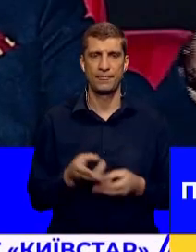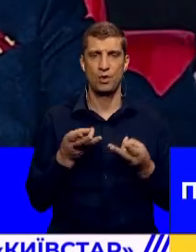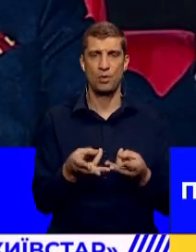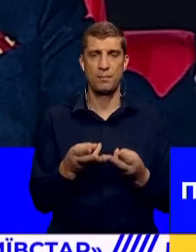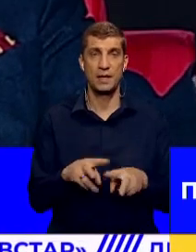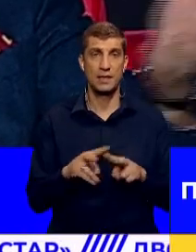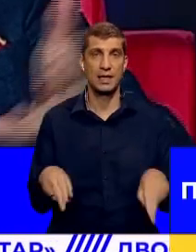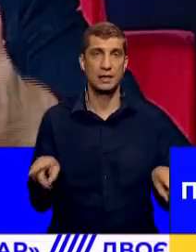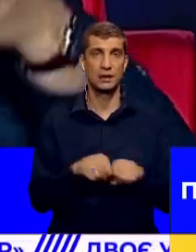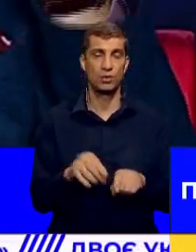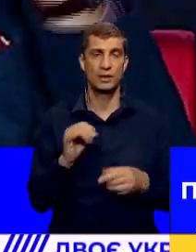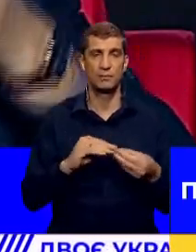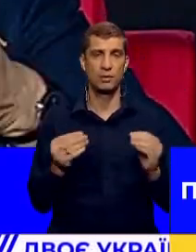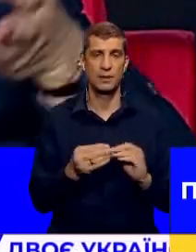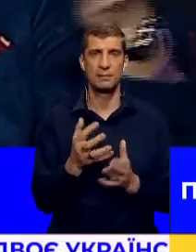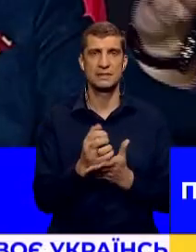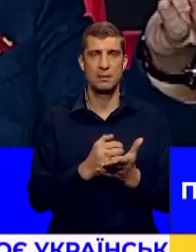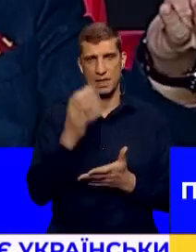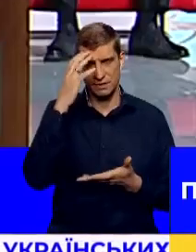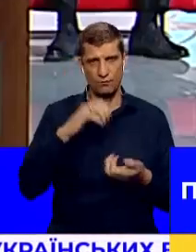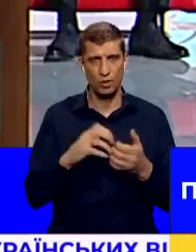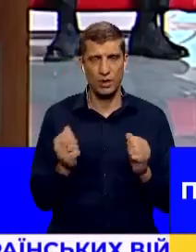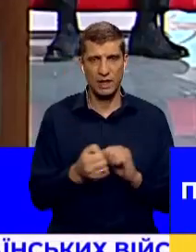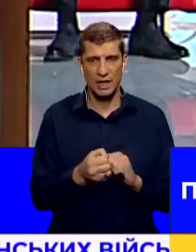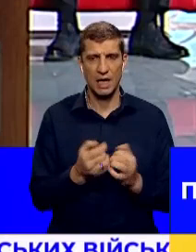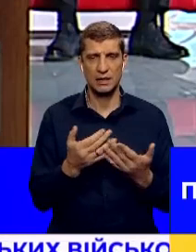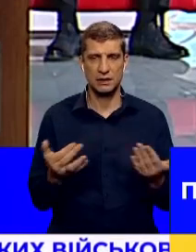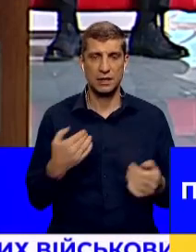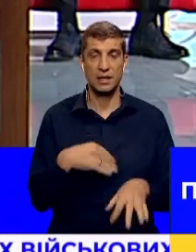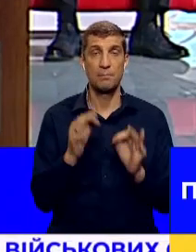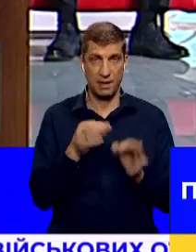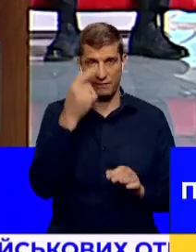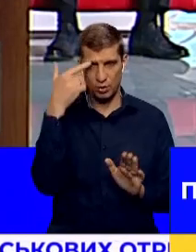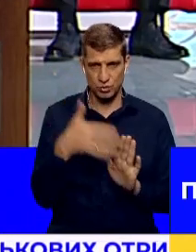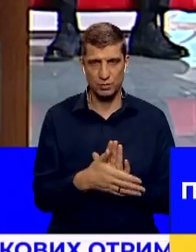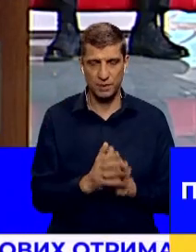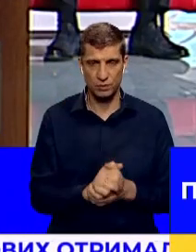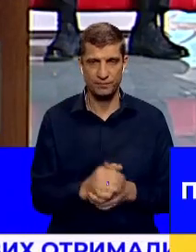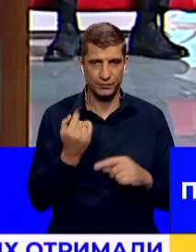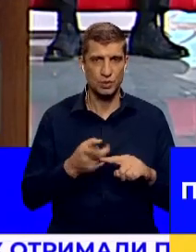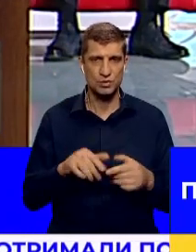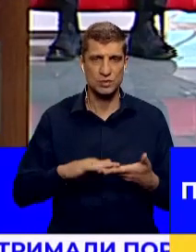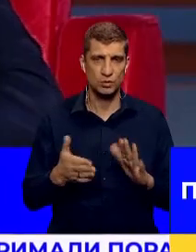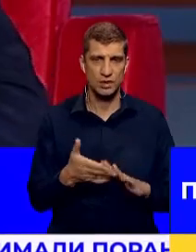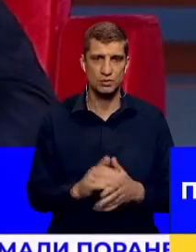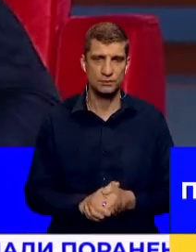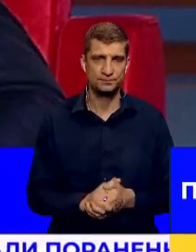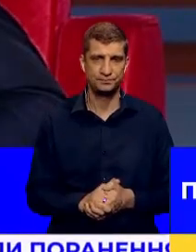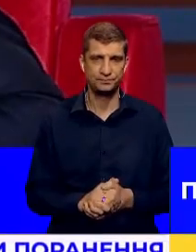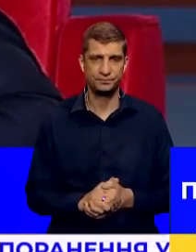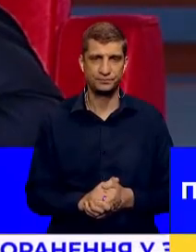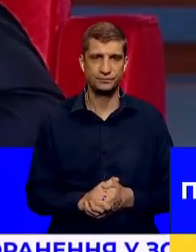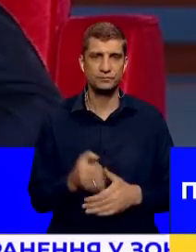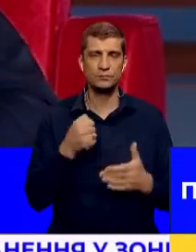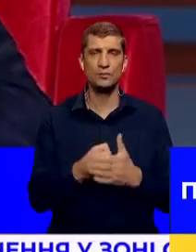Опалення як такого, і проблеми запасів вугілля і так далі, я правильно розумію цю ситуацію?